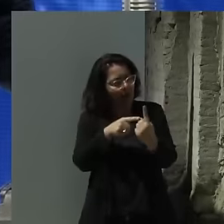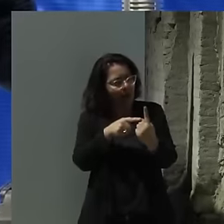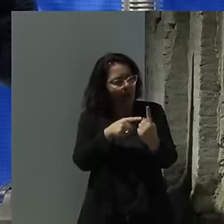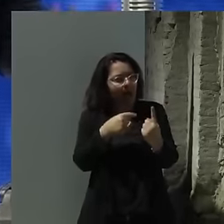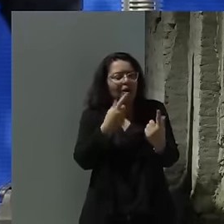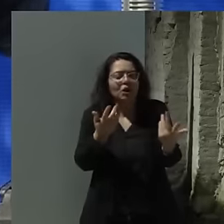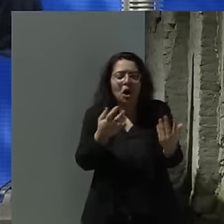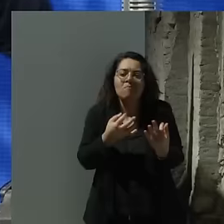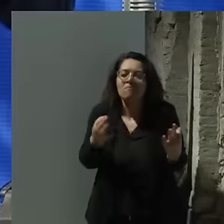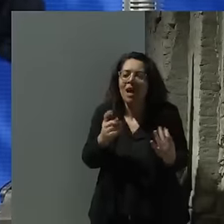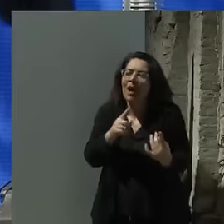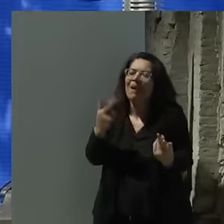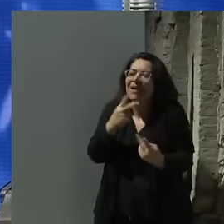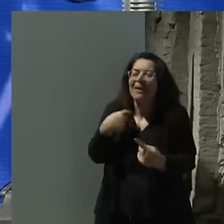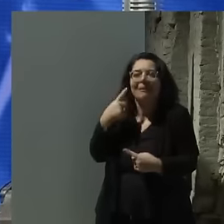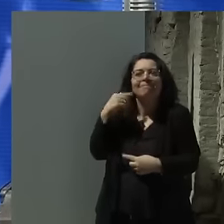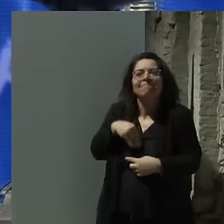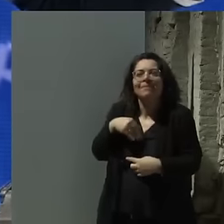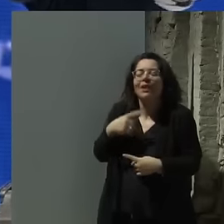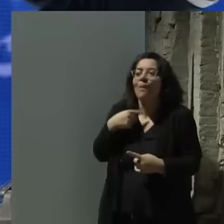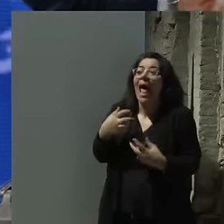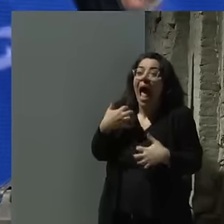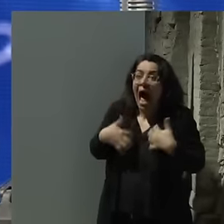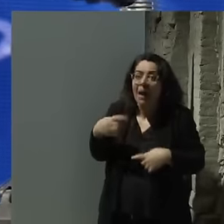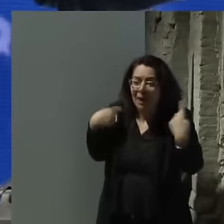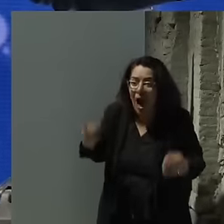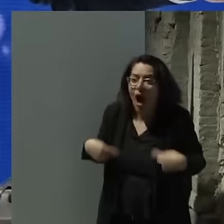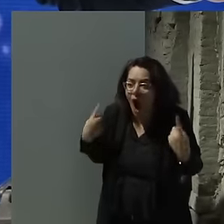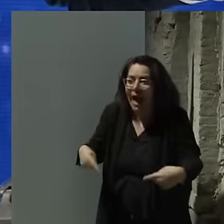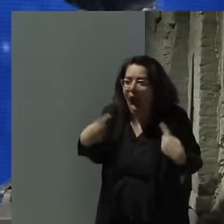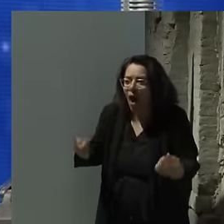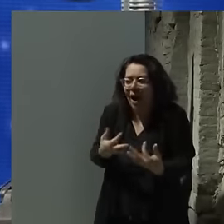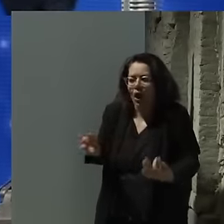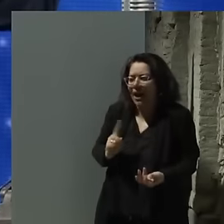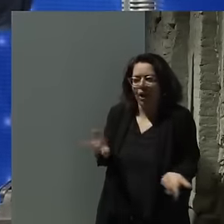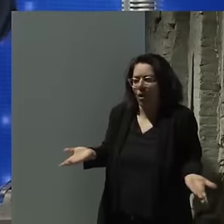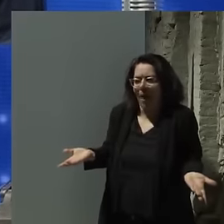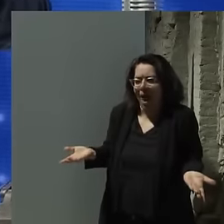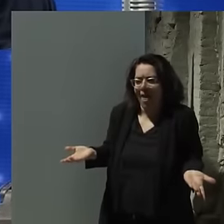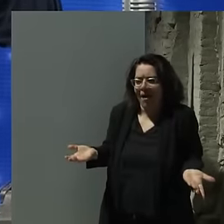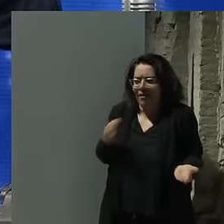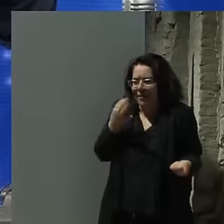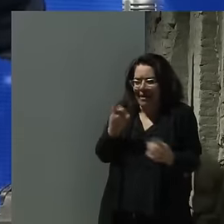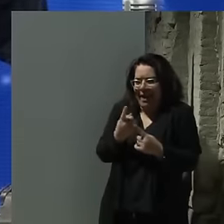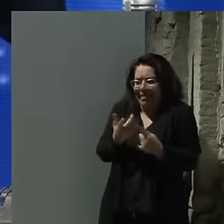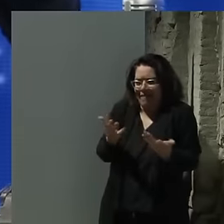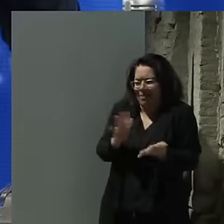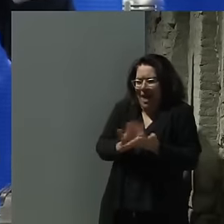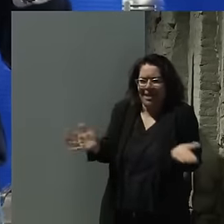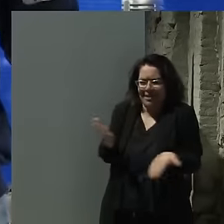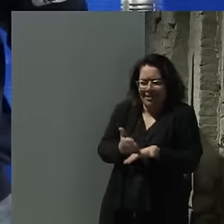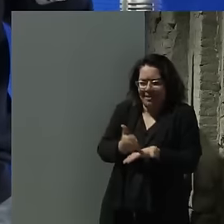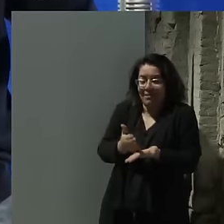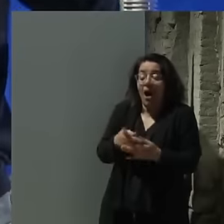arrabbiato. Cioè, questo faceva comodo a un certo tipo di racconto su quegli anni, a certe strumentalizzazioni, ma non faceva bene a me. E Franco per